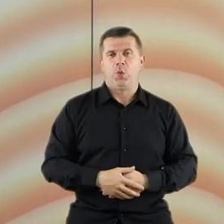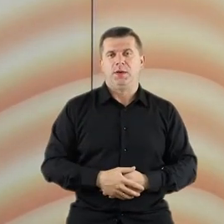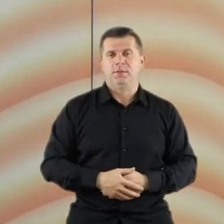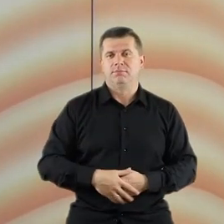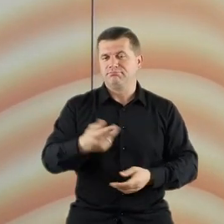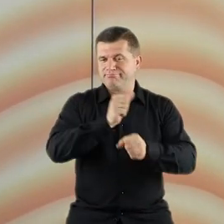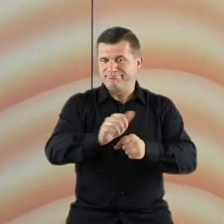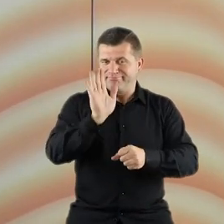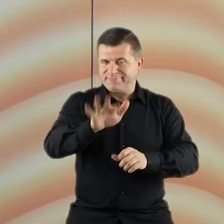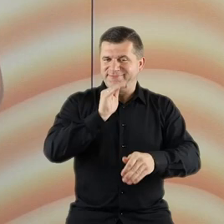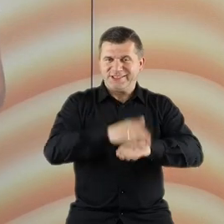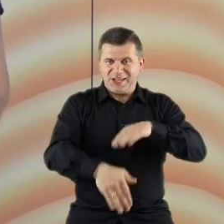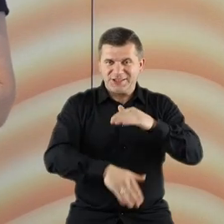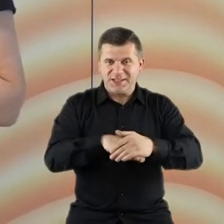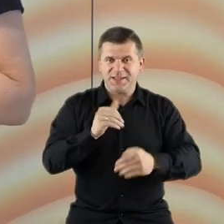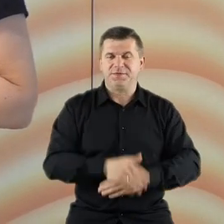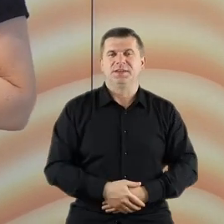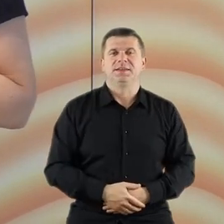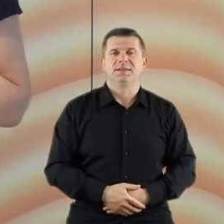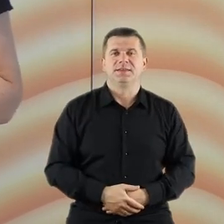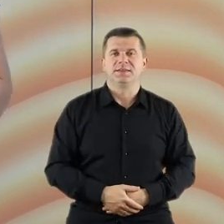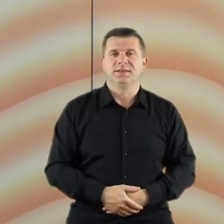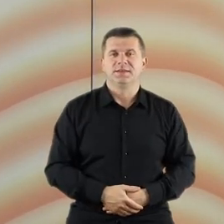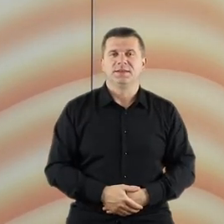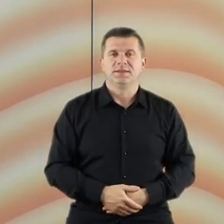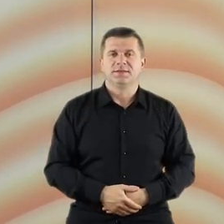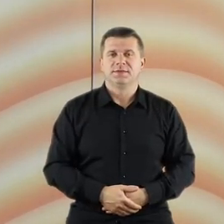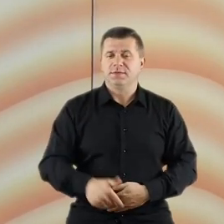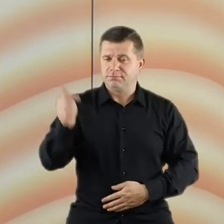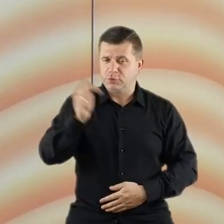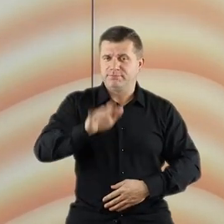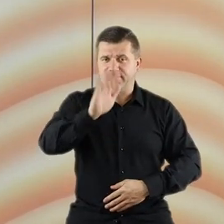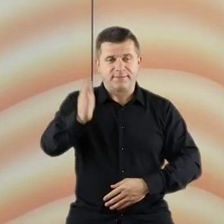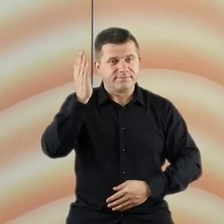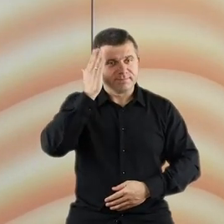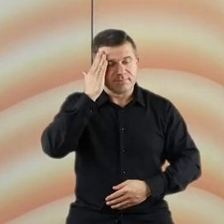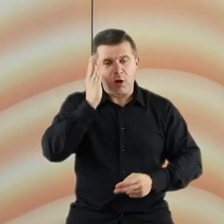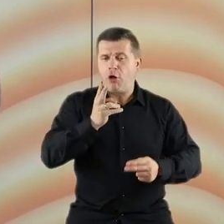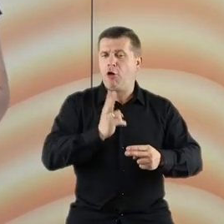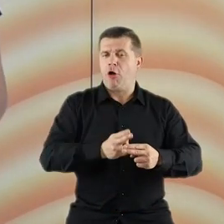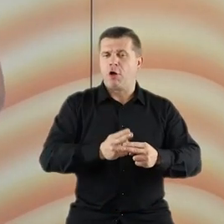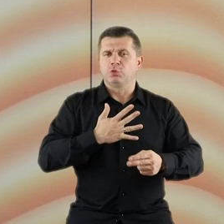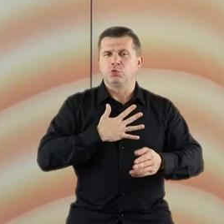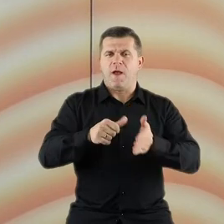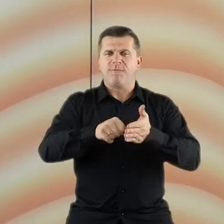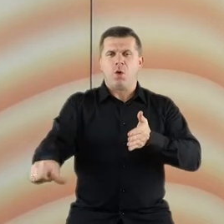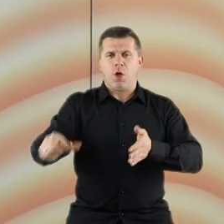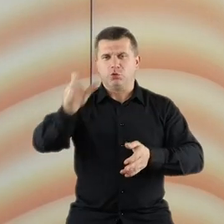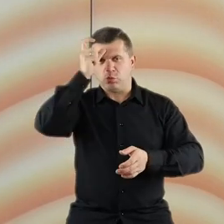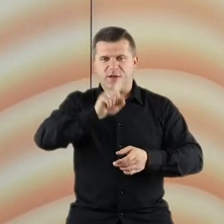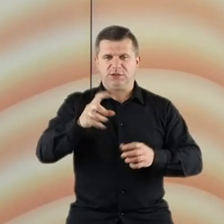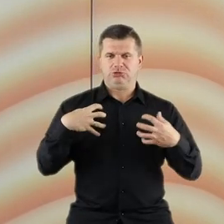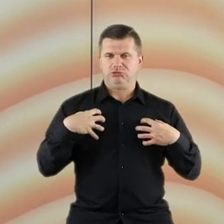byciem szczęśliwym związku z tym musimy sobie uzmysłowić że choroba wyłączała